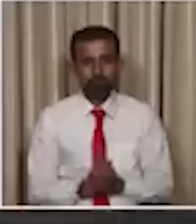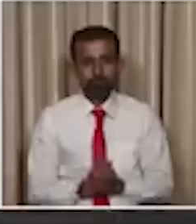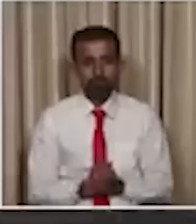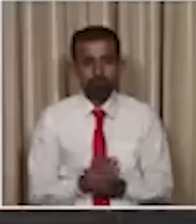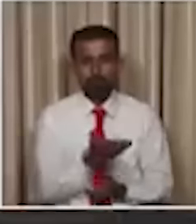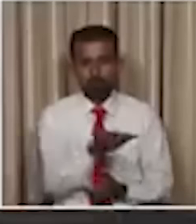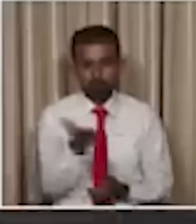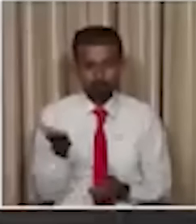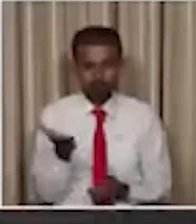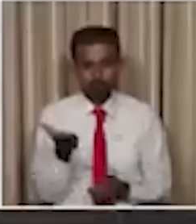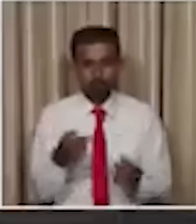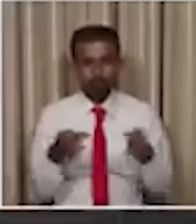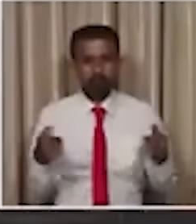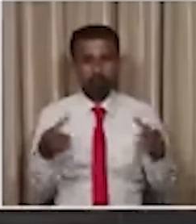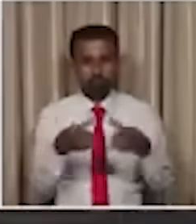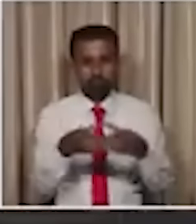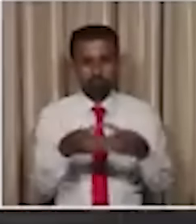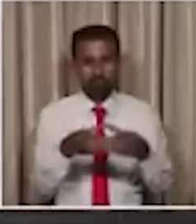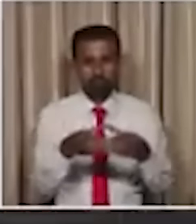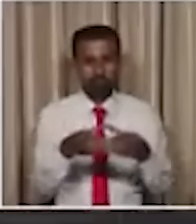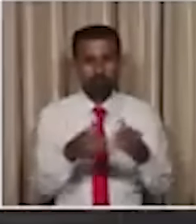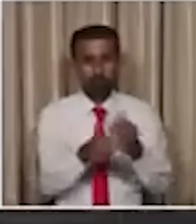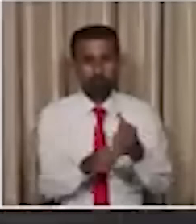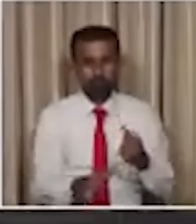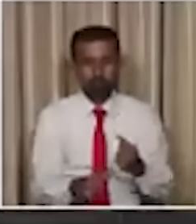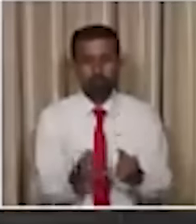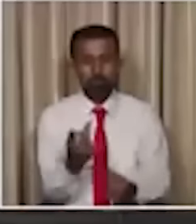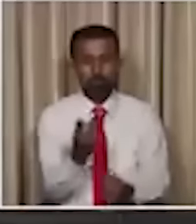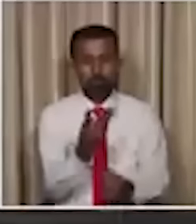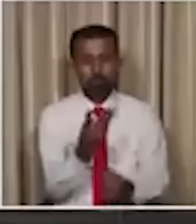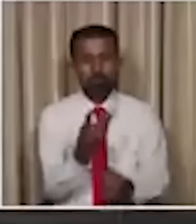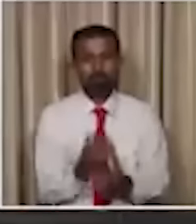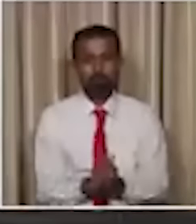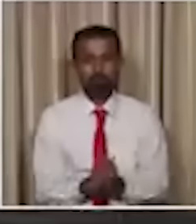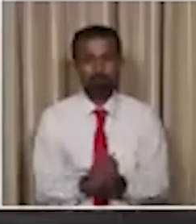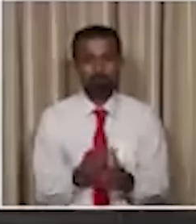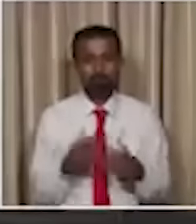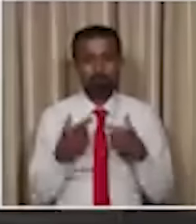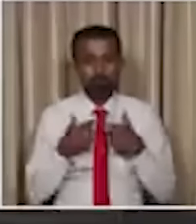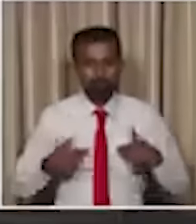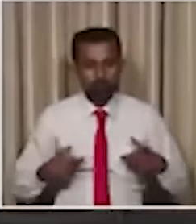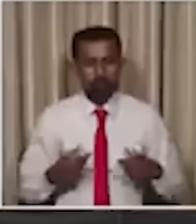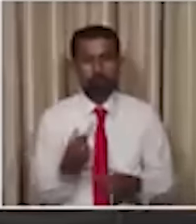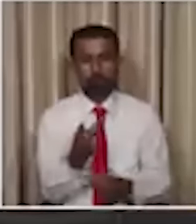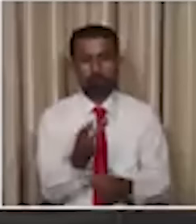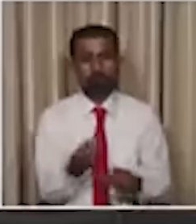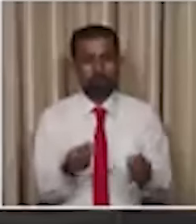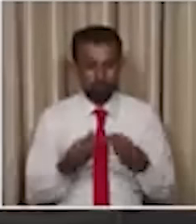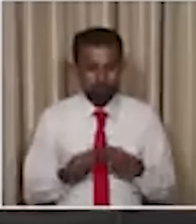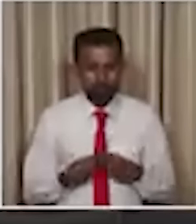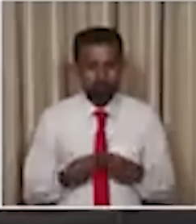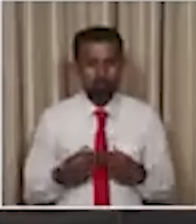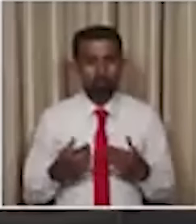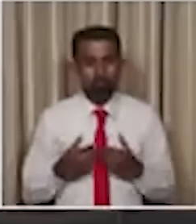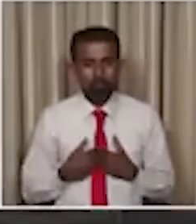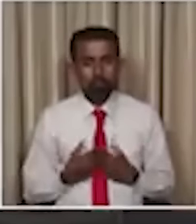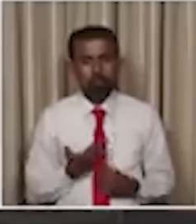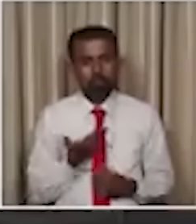ඔබලා විපක්ෂයේ පැත්තෙන් නියෝජිතයන් කිහිප දෙනෙක් නීතිඥවරු කිහිප දෙනෙක් දෙන්න. අපි ඒ